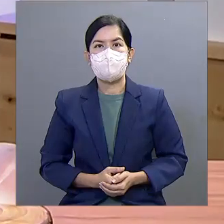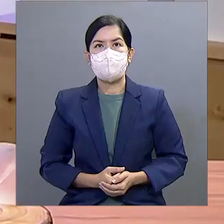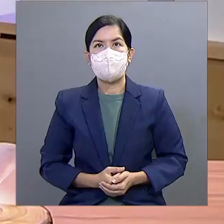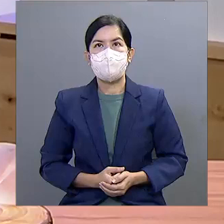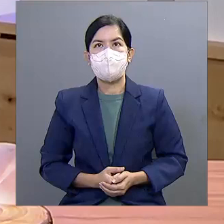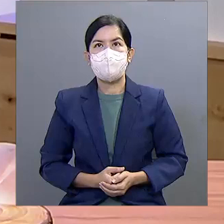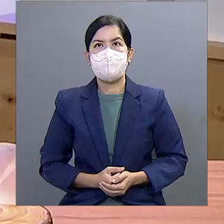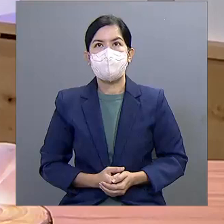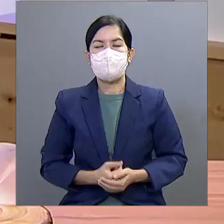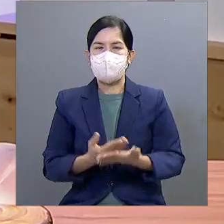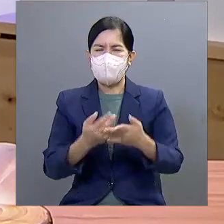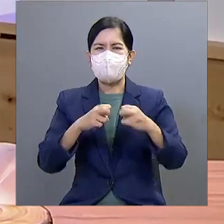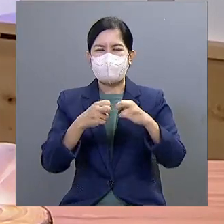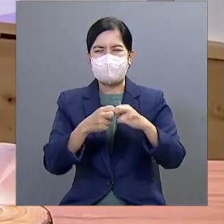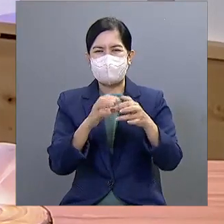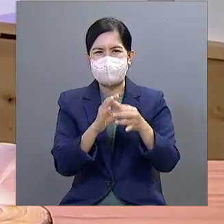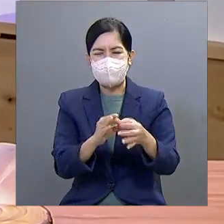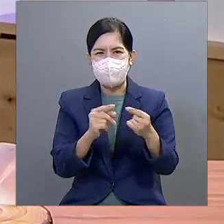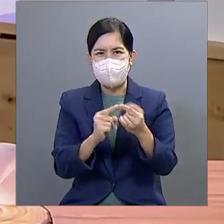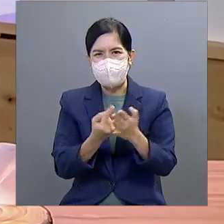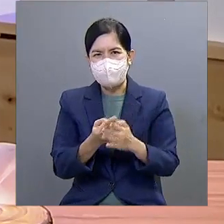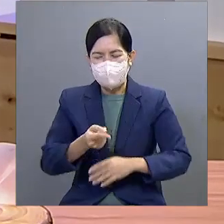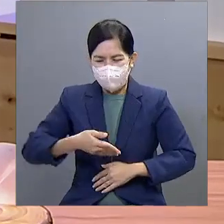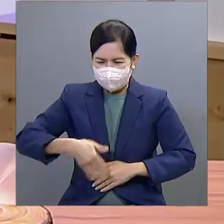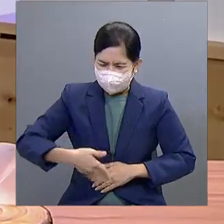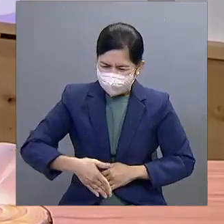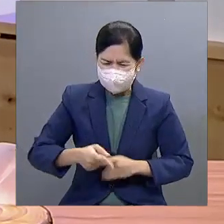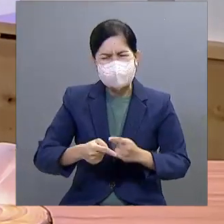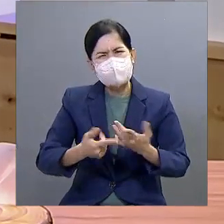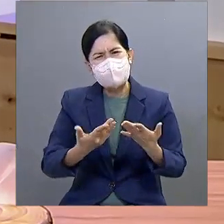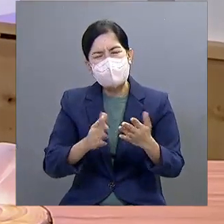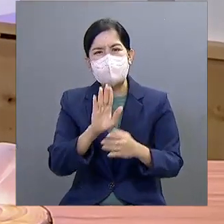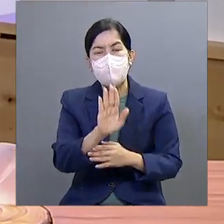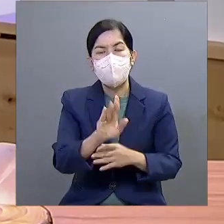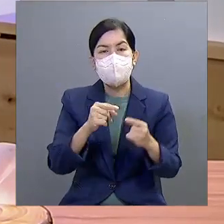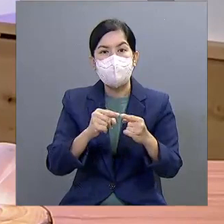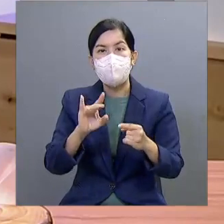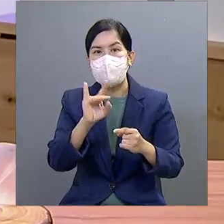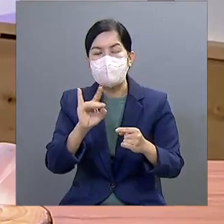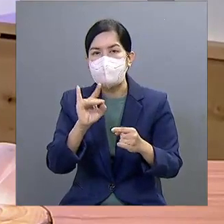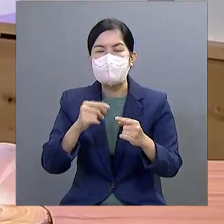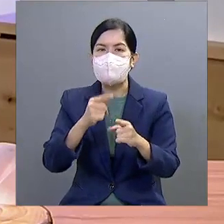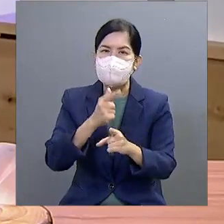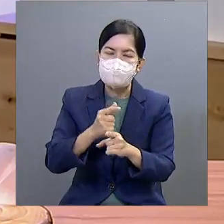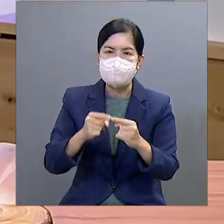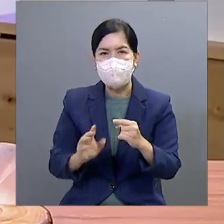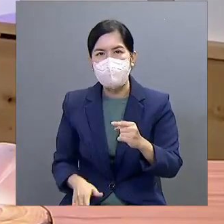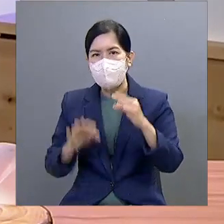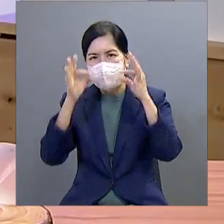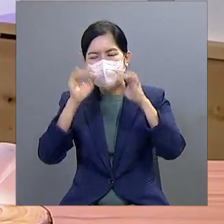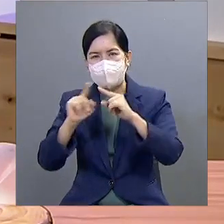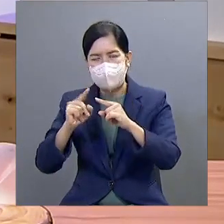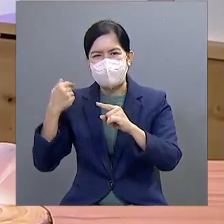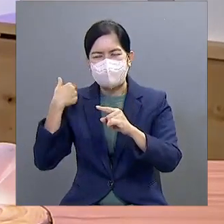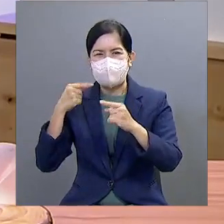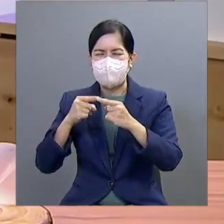กลิ่นฉี่สัตว์เลี้ยงนะคะที่อยู่ในบ้านของคุณผู้ชมนะคะเป็นปัญหาที่สร้างความกังวลใจนะคะให้กับผู้ที่อยู่ในบ้านน